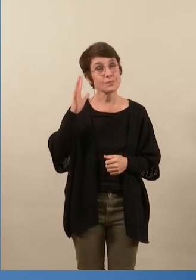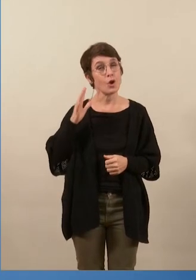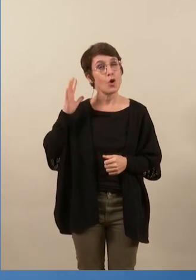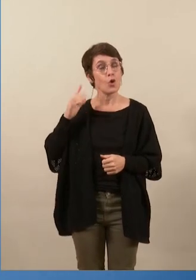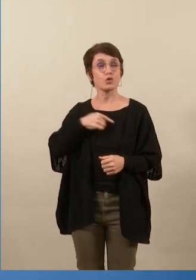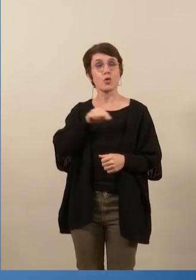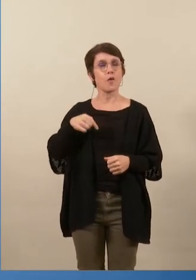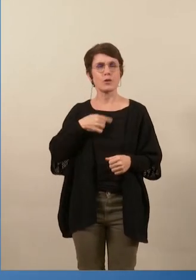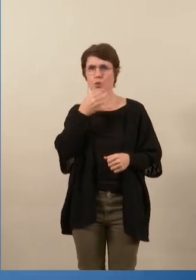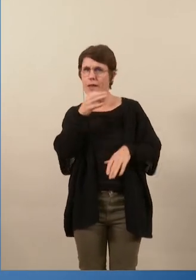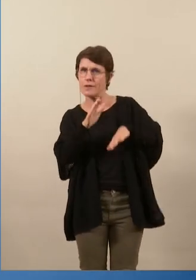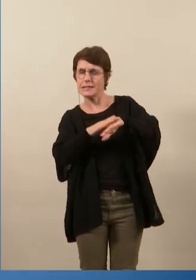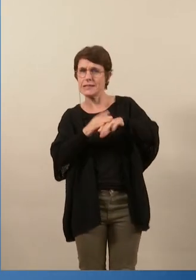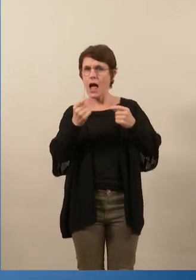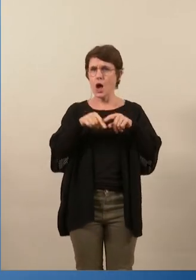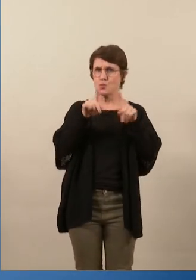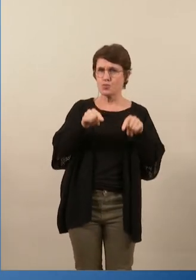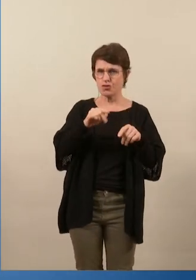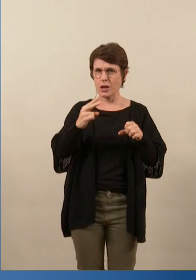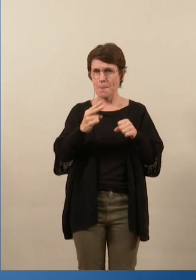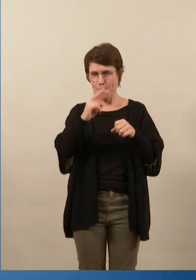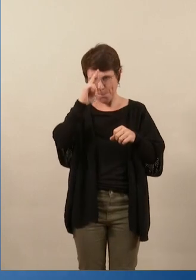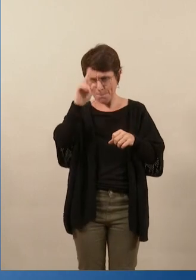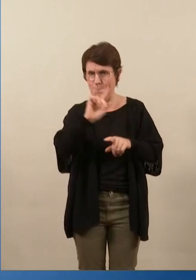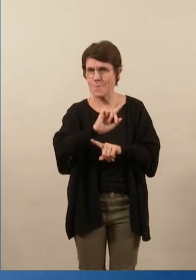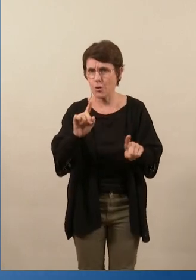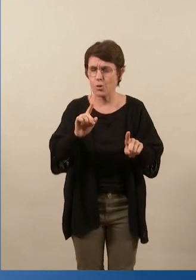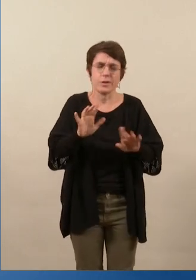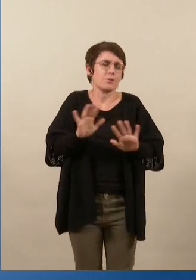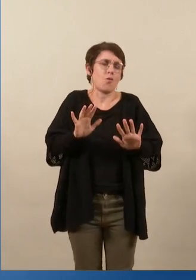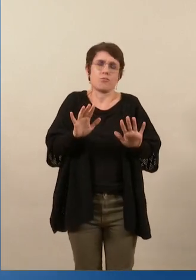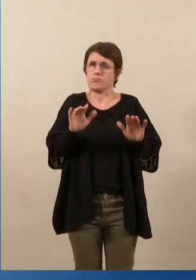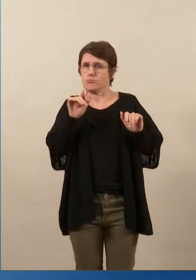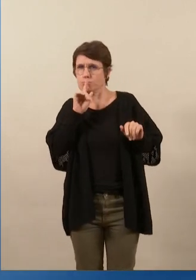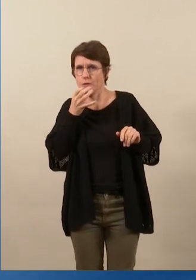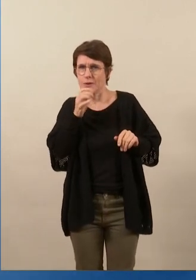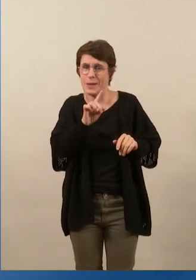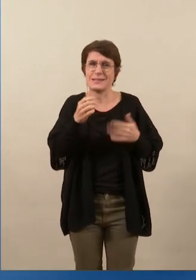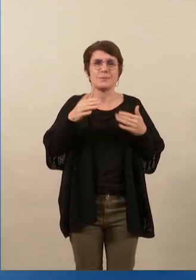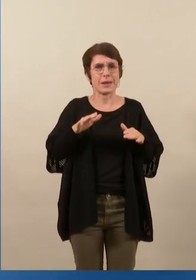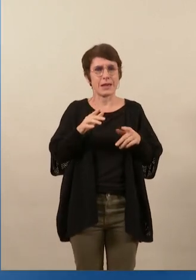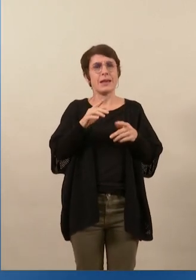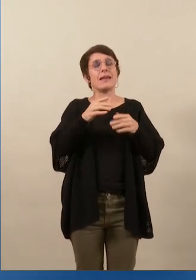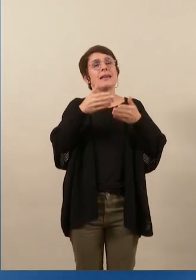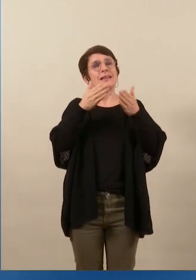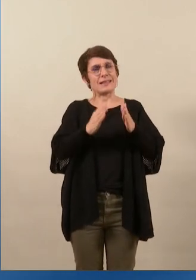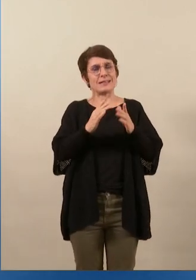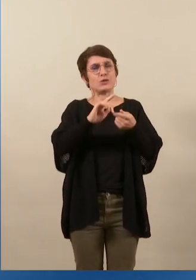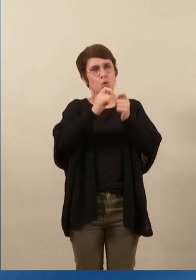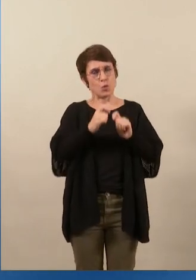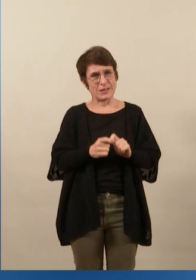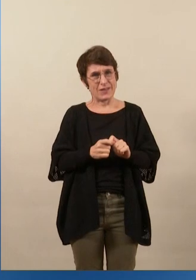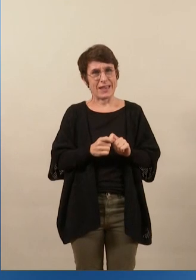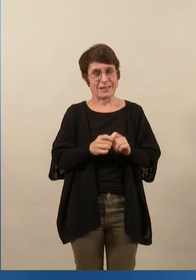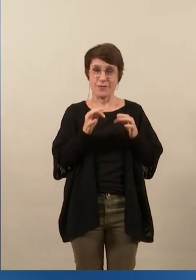budgétaire nous vous avions dit que la réalisation sur 2023 de cette vente puisque parler de de décision modificative c'est parler encore une